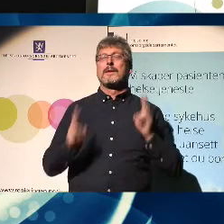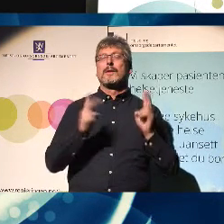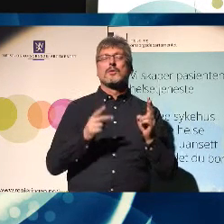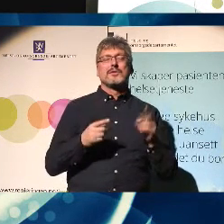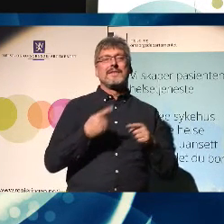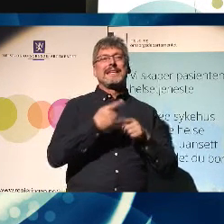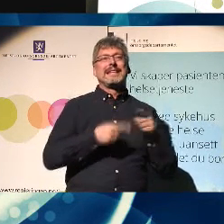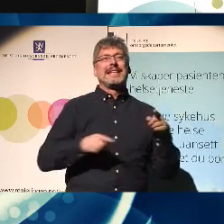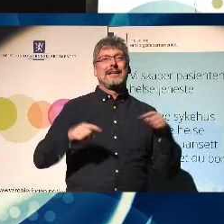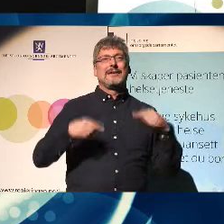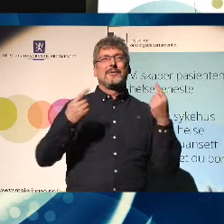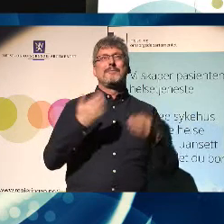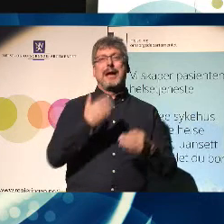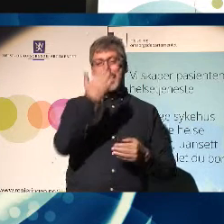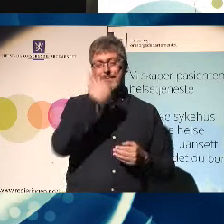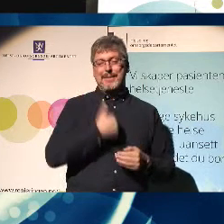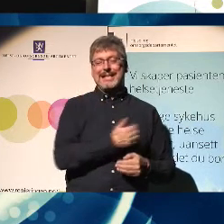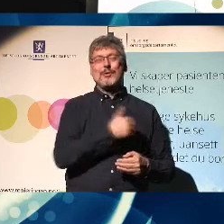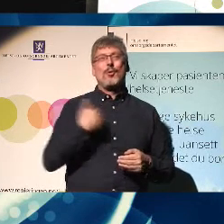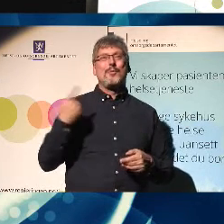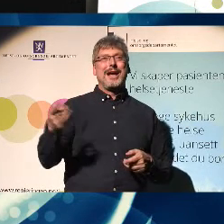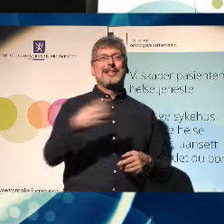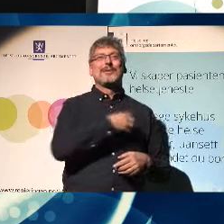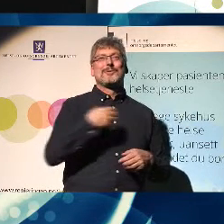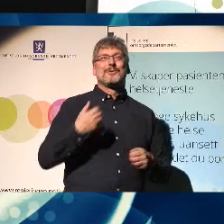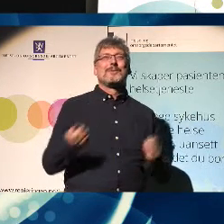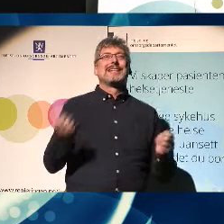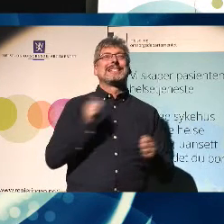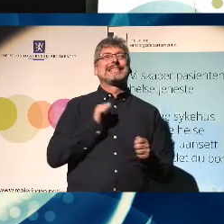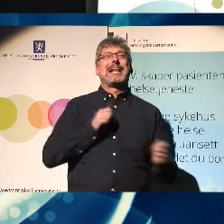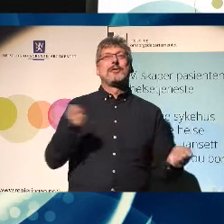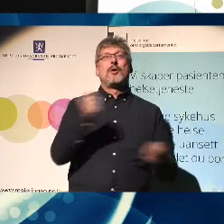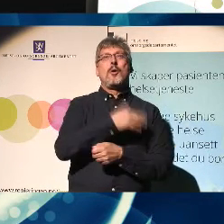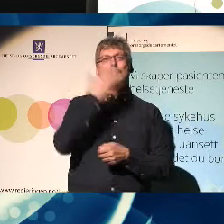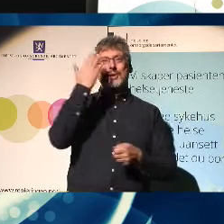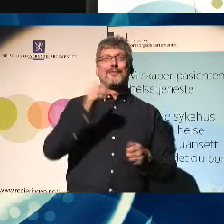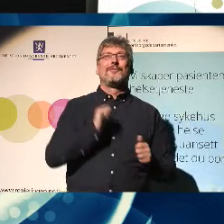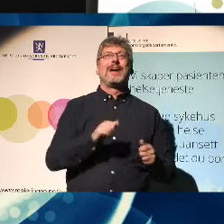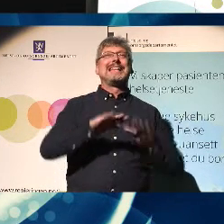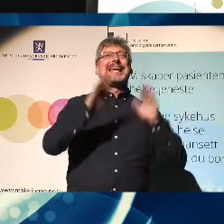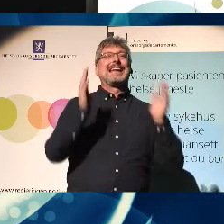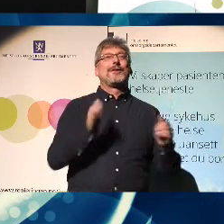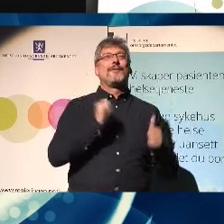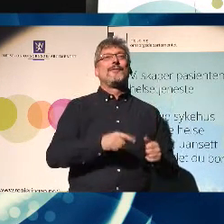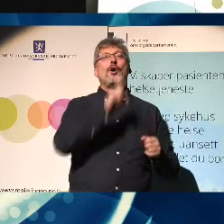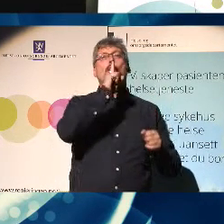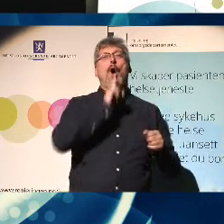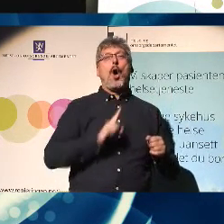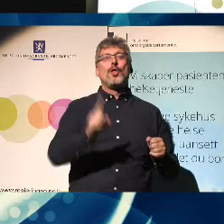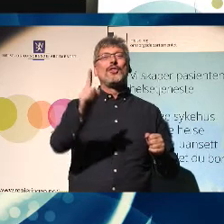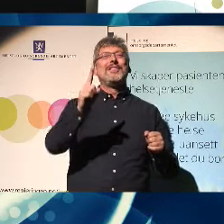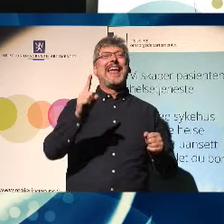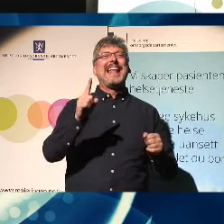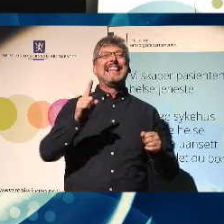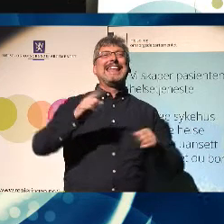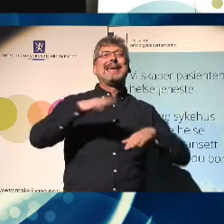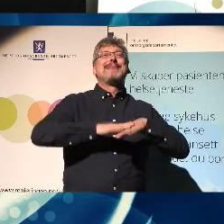også med biskopen i Tunsberg, og han har omdøpt seg selv til direktoratet for åndelig beredskap og